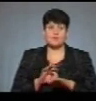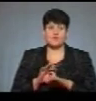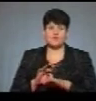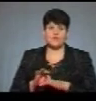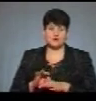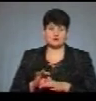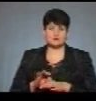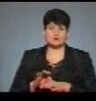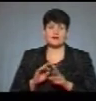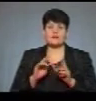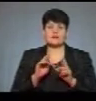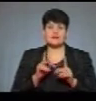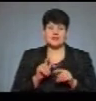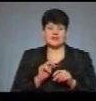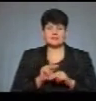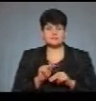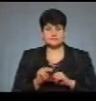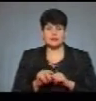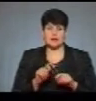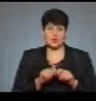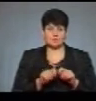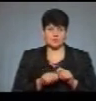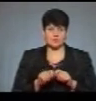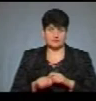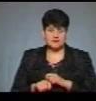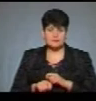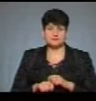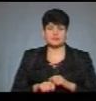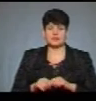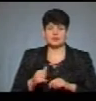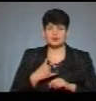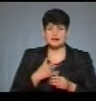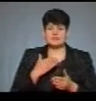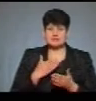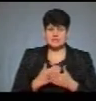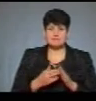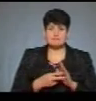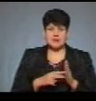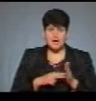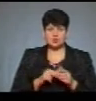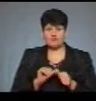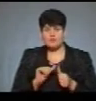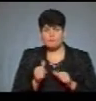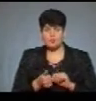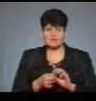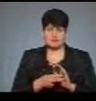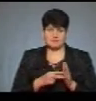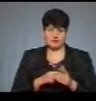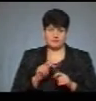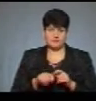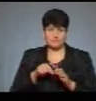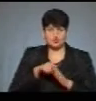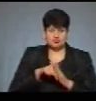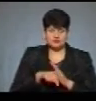проводити як інструктажі, так і контрольні перевірки. У нас є як планові, так і позапланові перевірки, як внутрішні, так